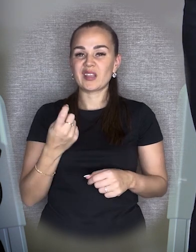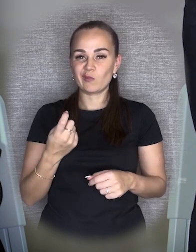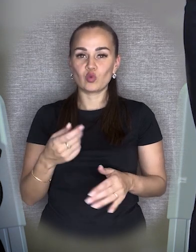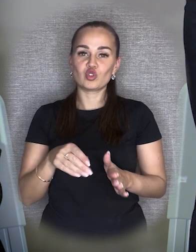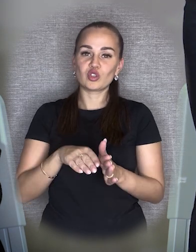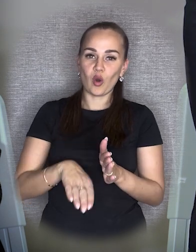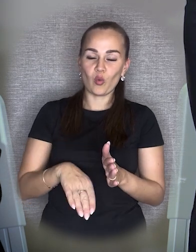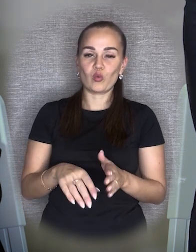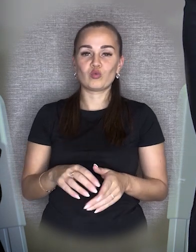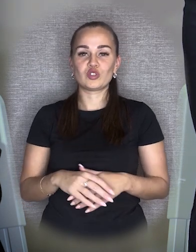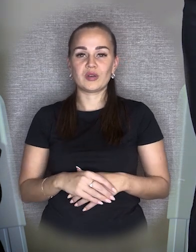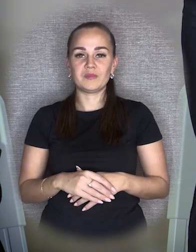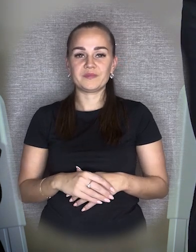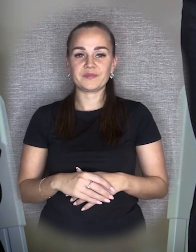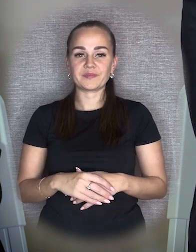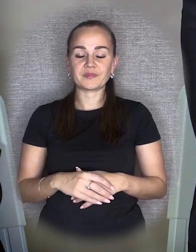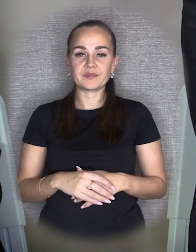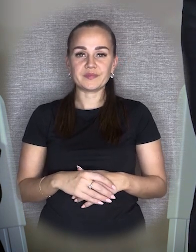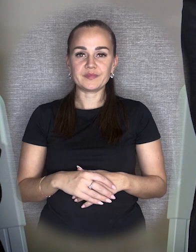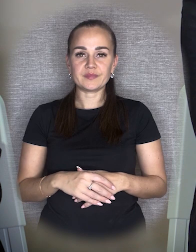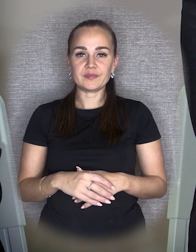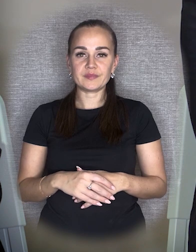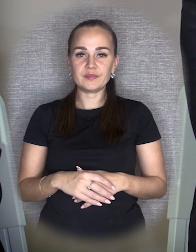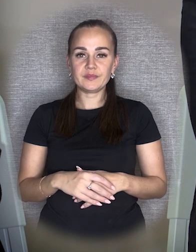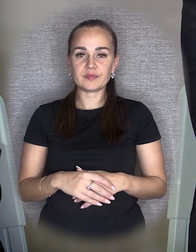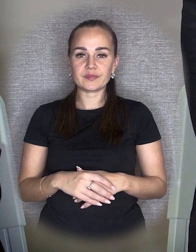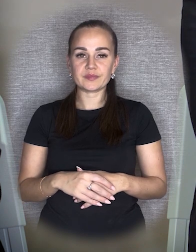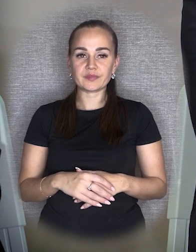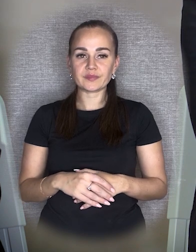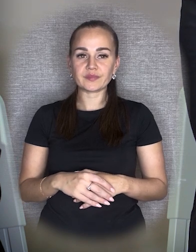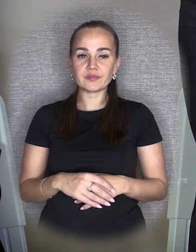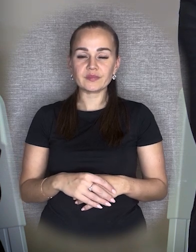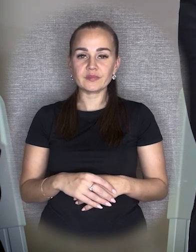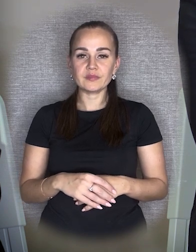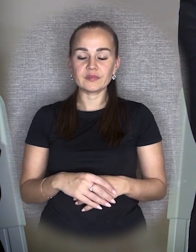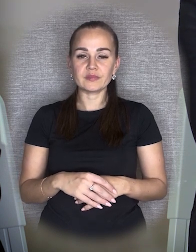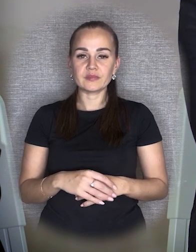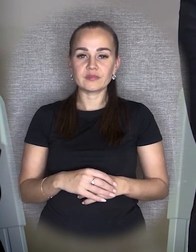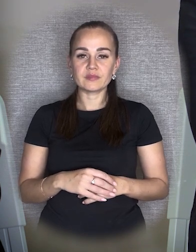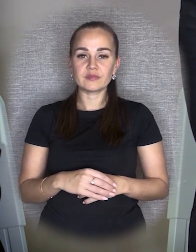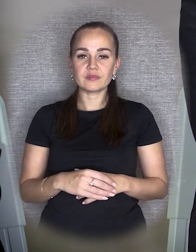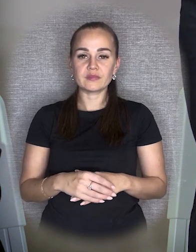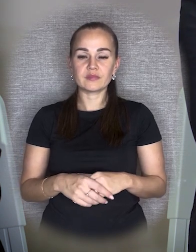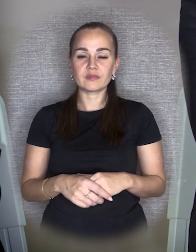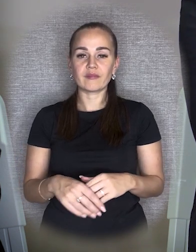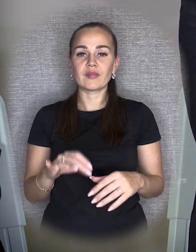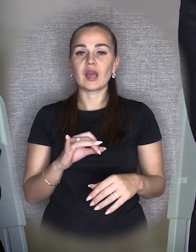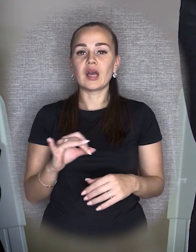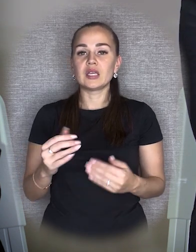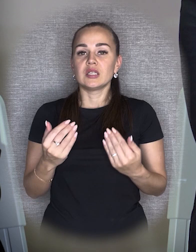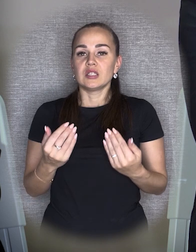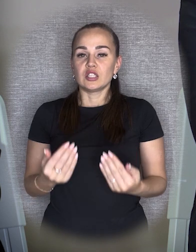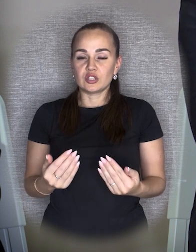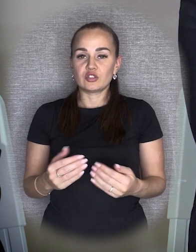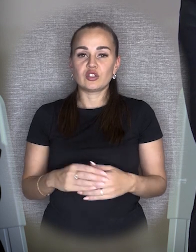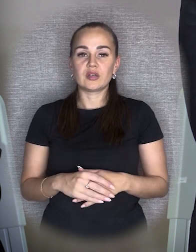нас немножечко похуже, как и с классической, так и со скульптурой 20 века. И